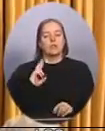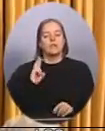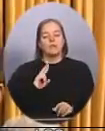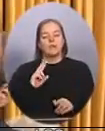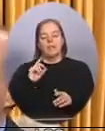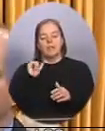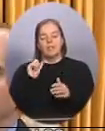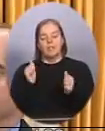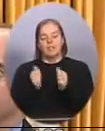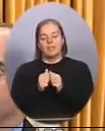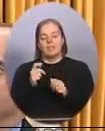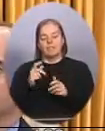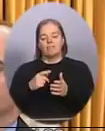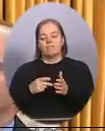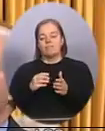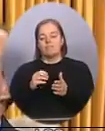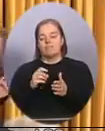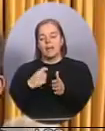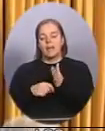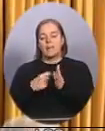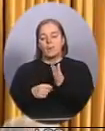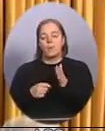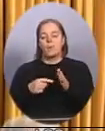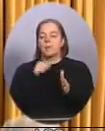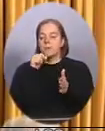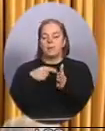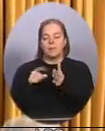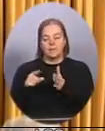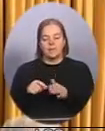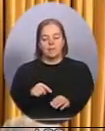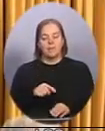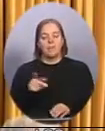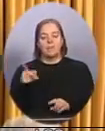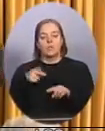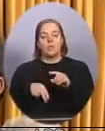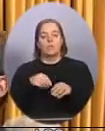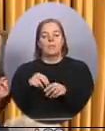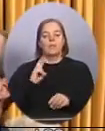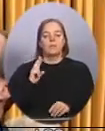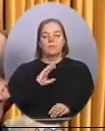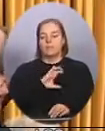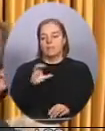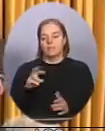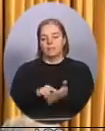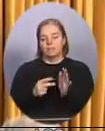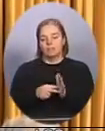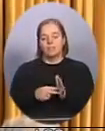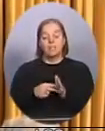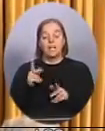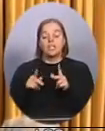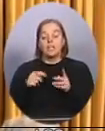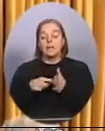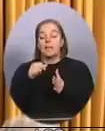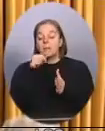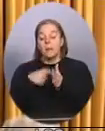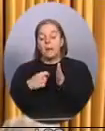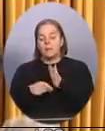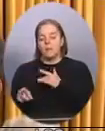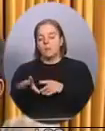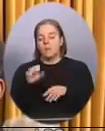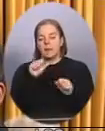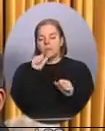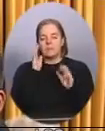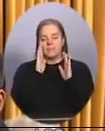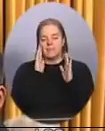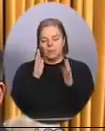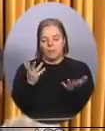par l'évasion fiscale. Quand on pense qu'ils effectuent aussi des compressions chez Revenu Canada, on ne pas vraiment dire qu prennent ce problème-là au sérieux, M. le Président. Ce sont